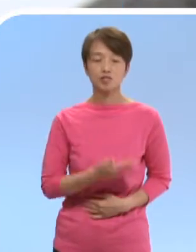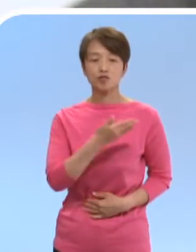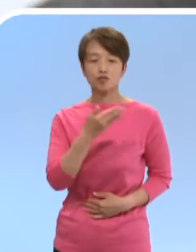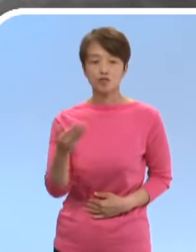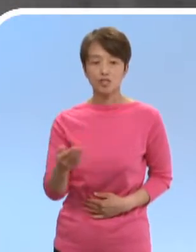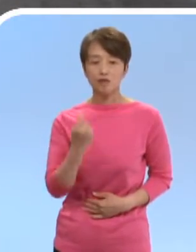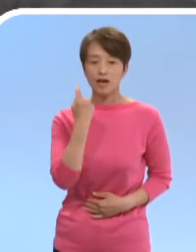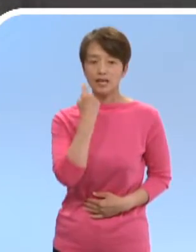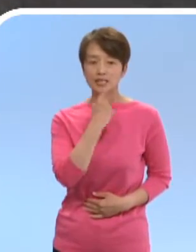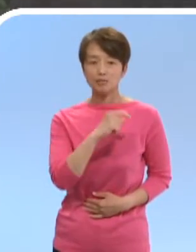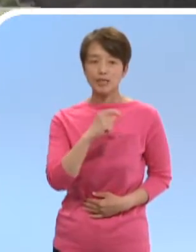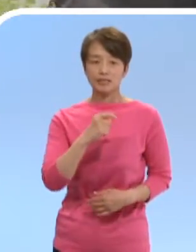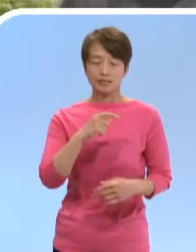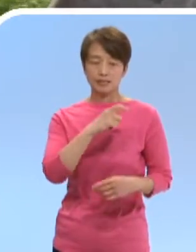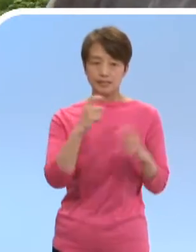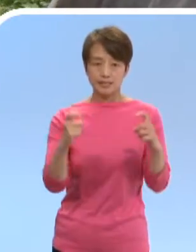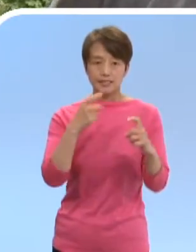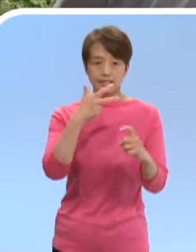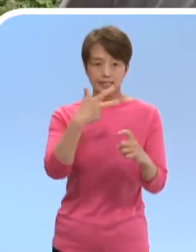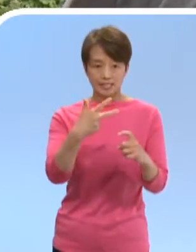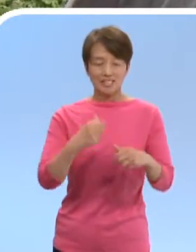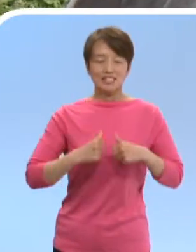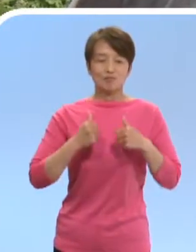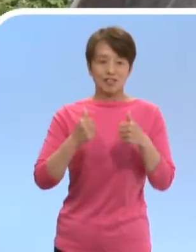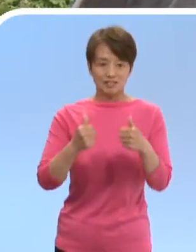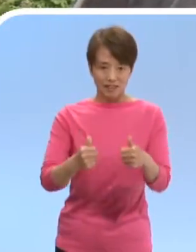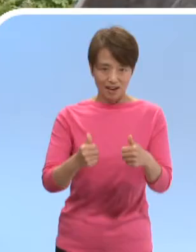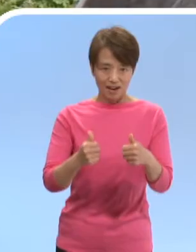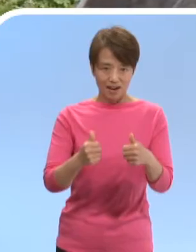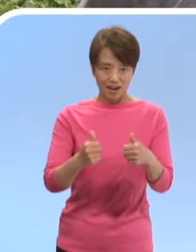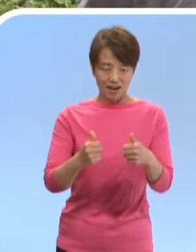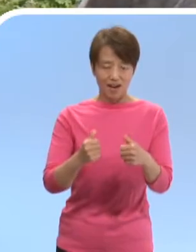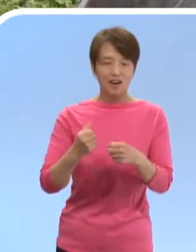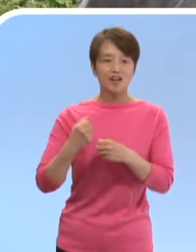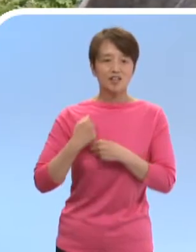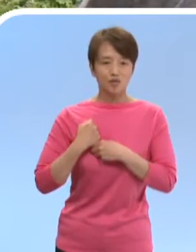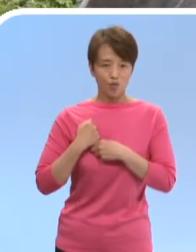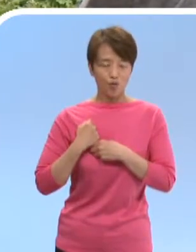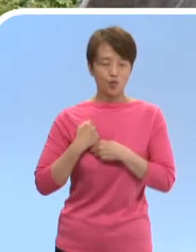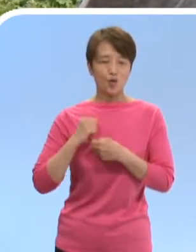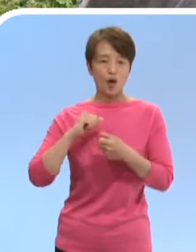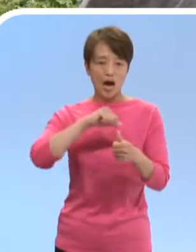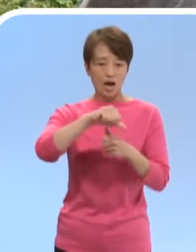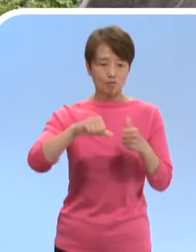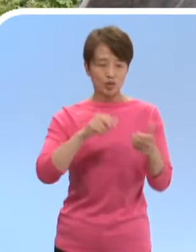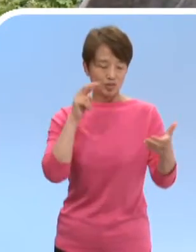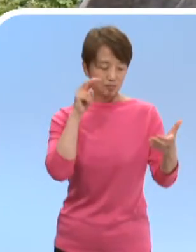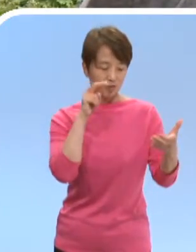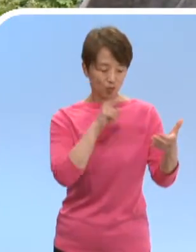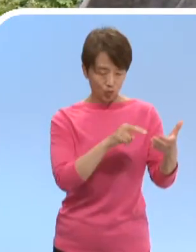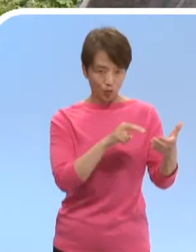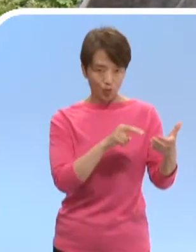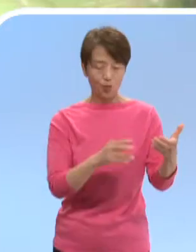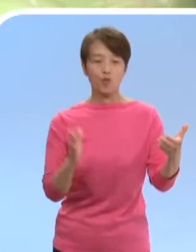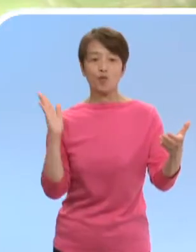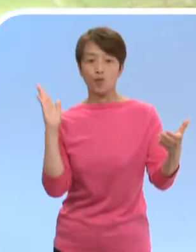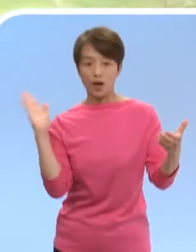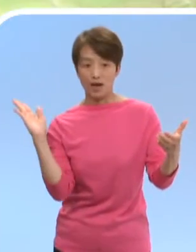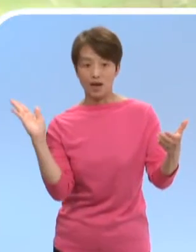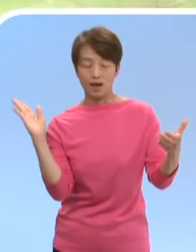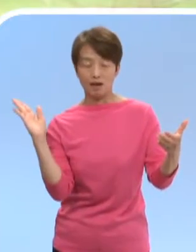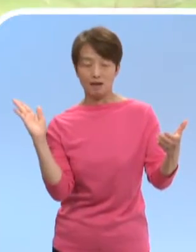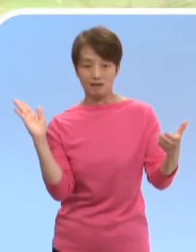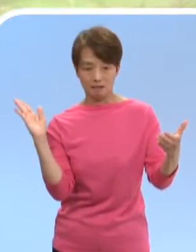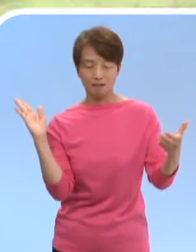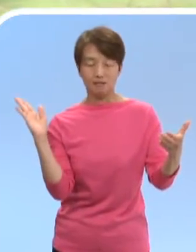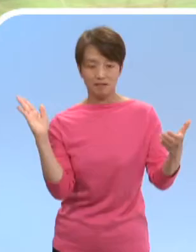さて続いては姫路にやってきました。兵庫いい県民アプリの中にあるこの